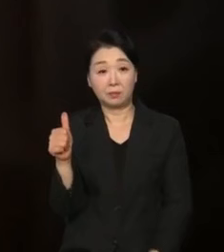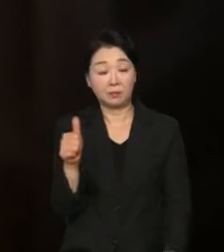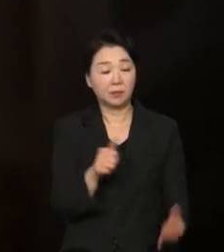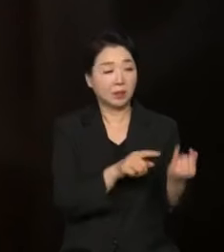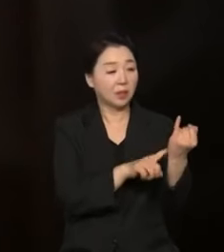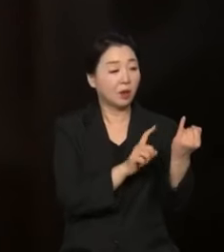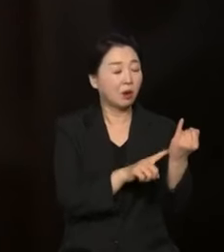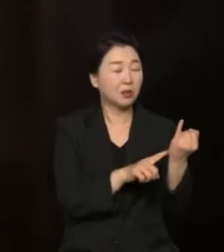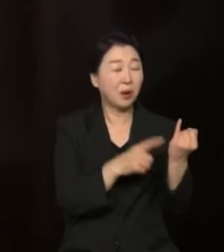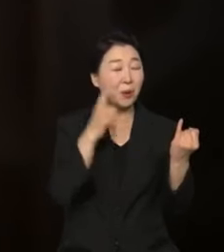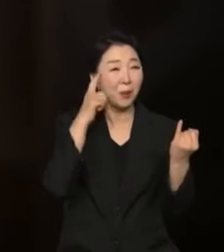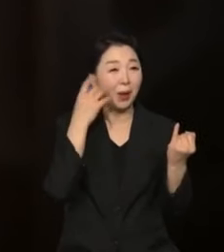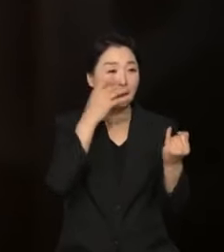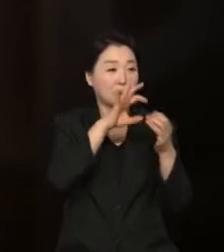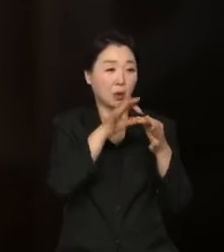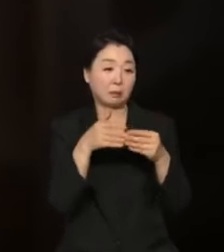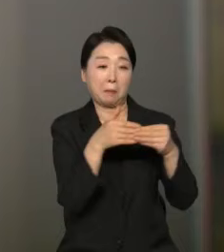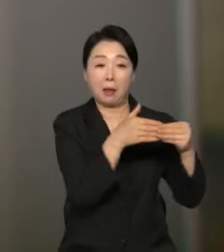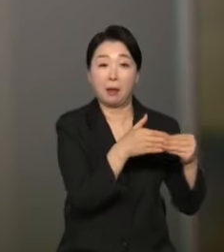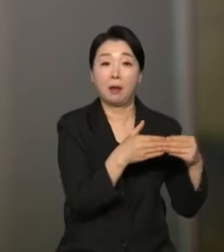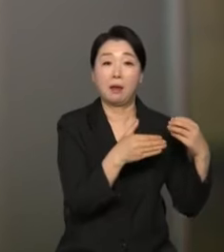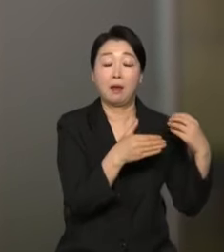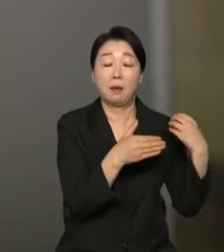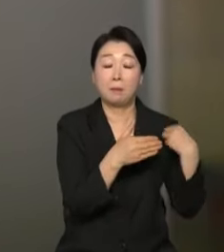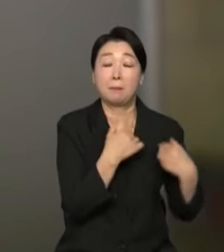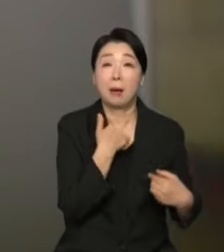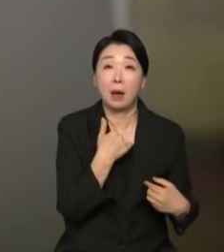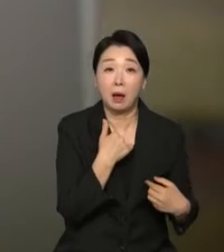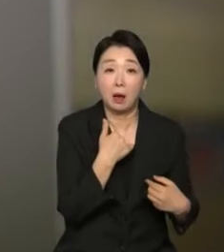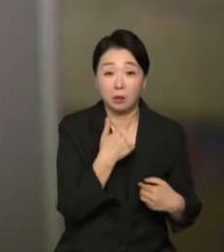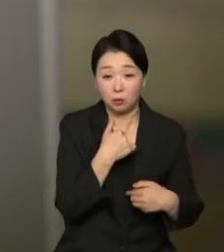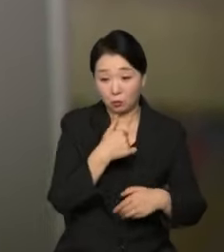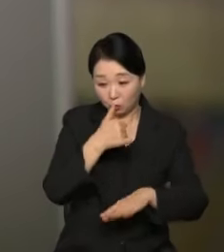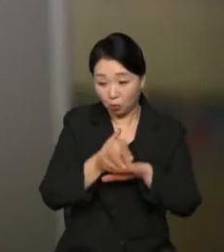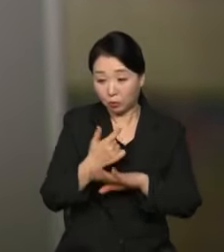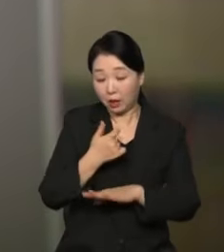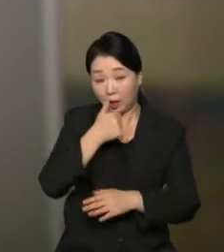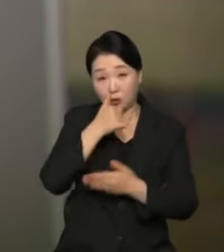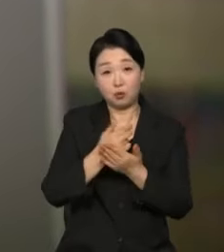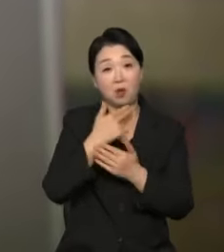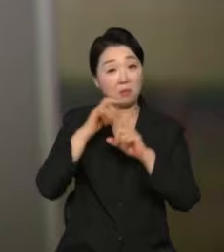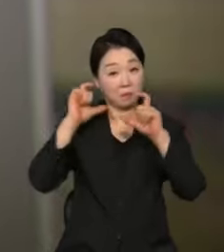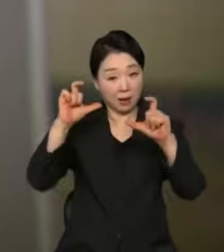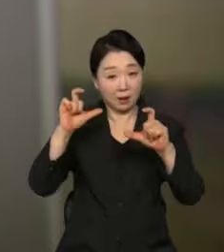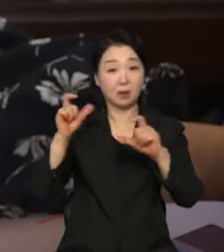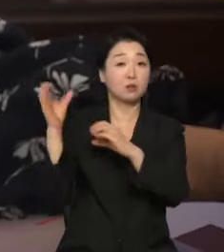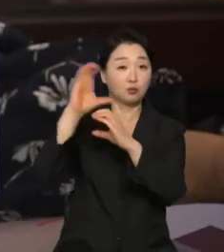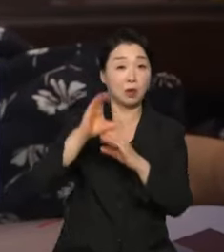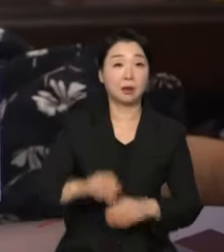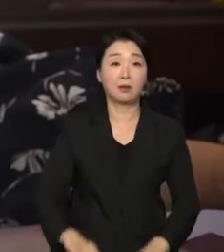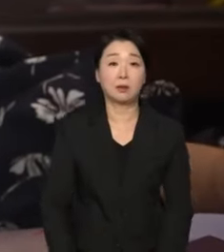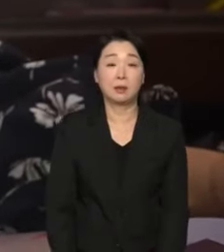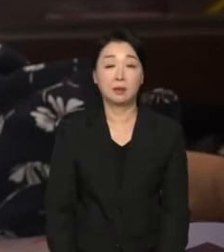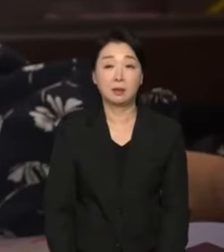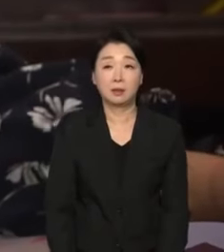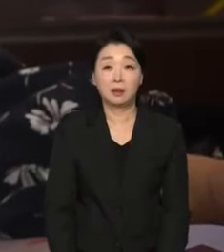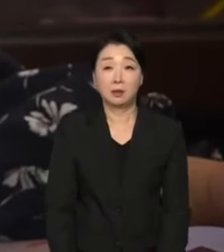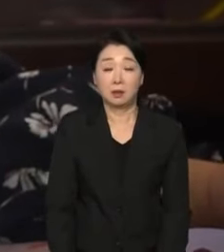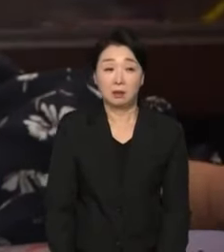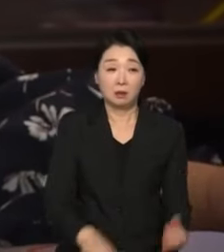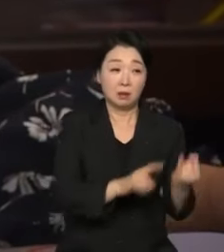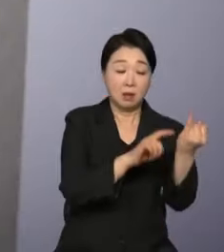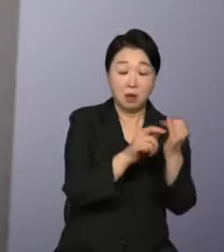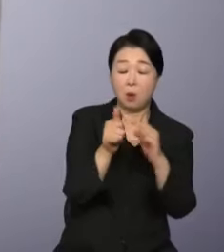여성이 리드한 측면도 명백하다며 무고함을 밝히겠다는 입장문을 추가로 냈습니다. 피해자 측은 황 씨가